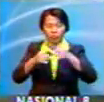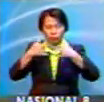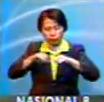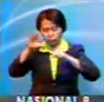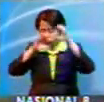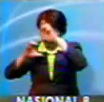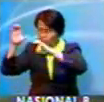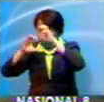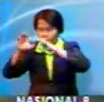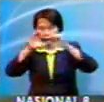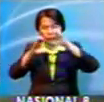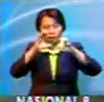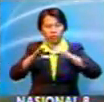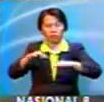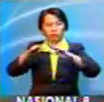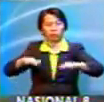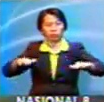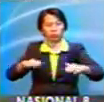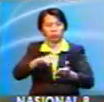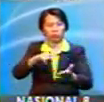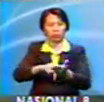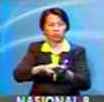mencari pelajar ini kerana